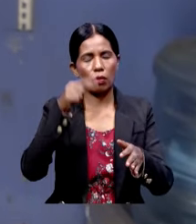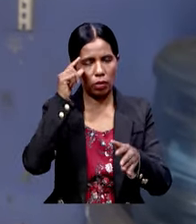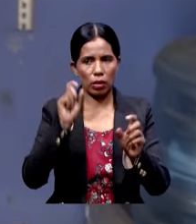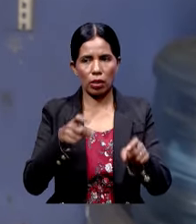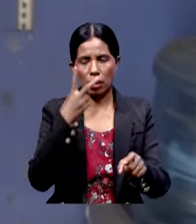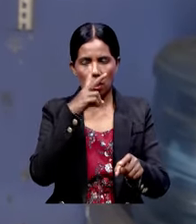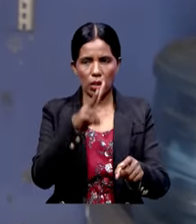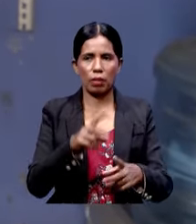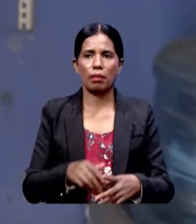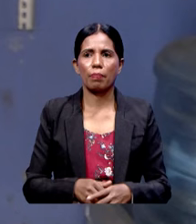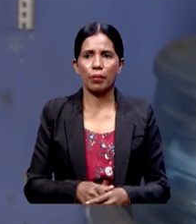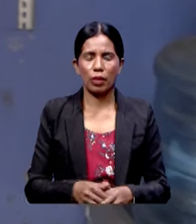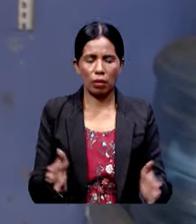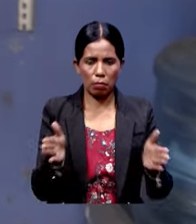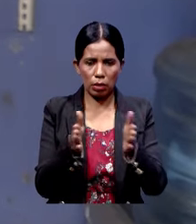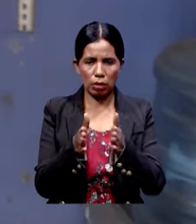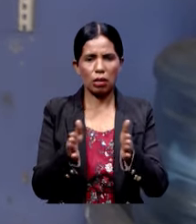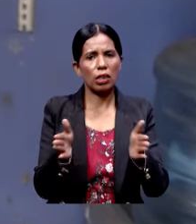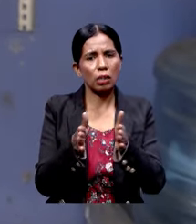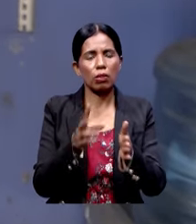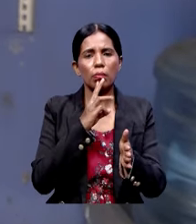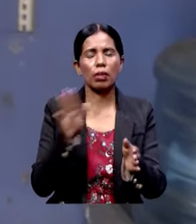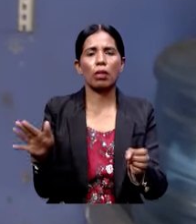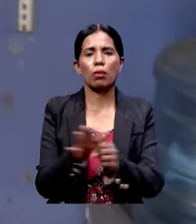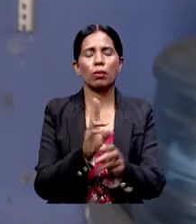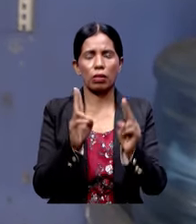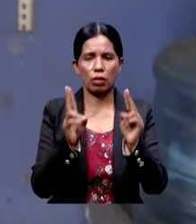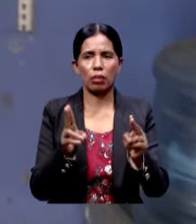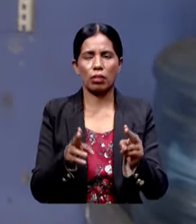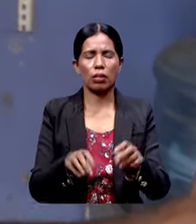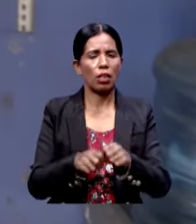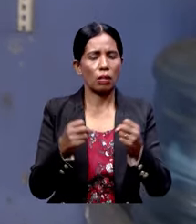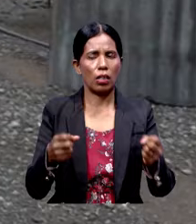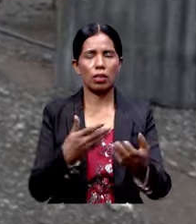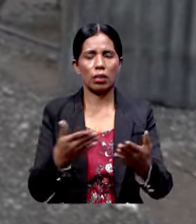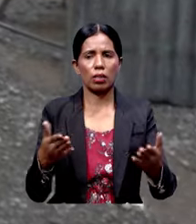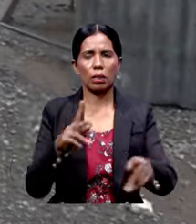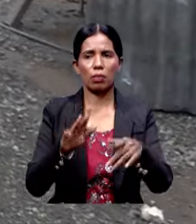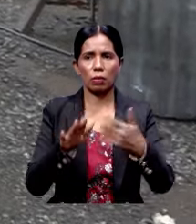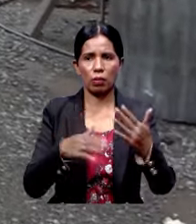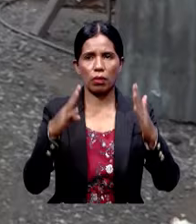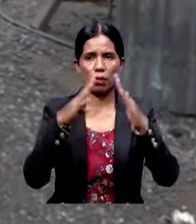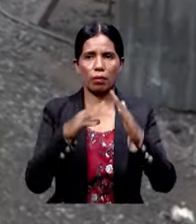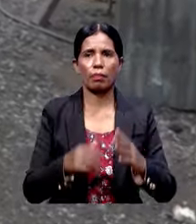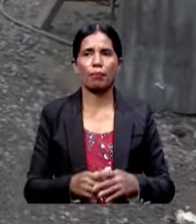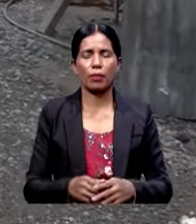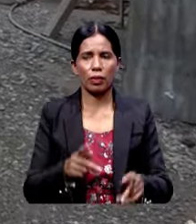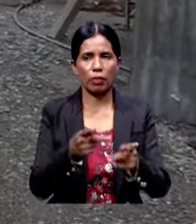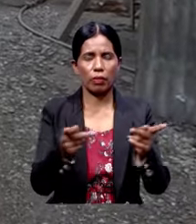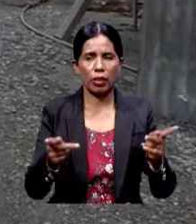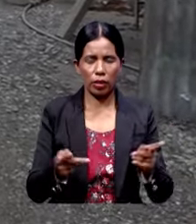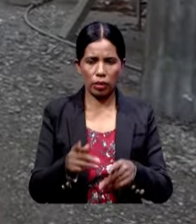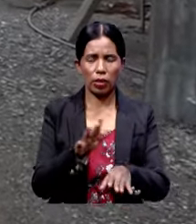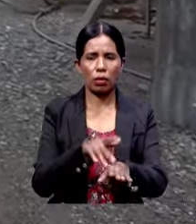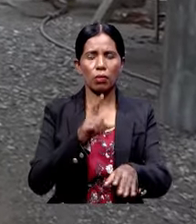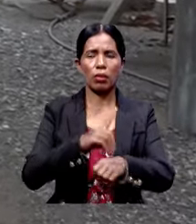be baleta ne ne saung sa klo tanya ne istraga be kumidare sih itu. Area hirak nebe sempre afetado